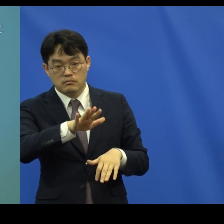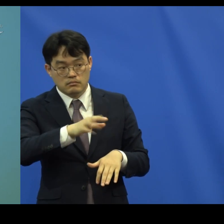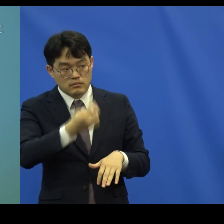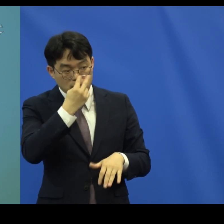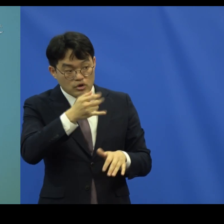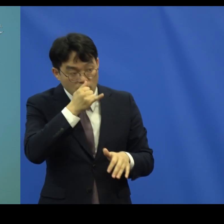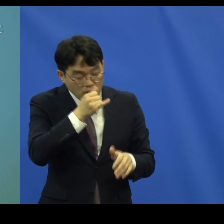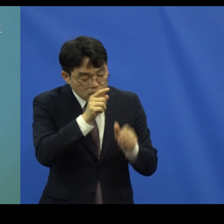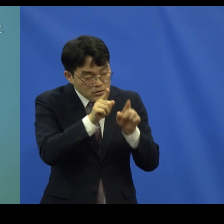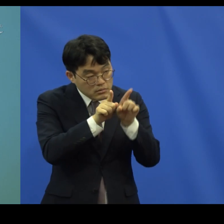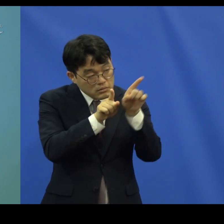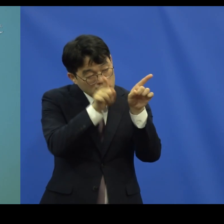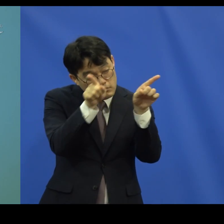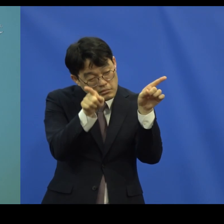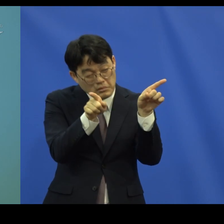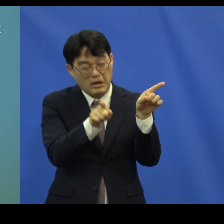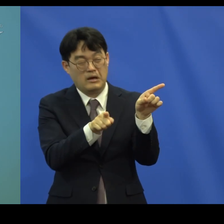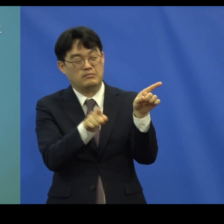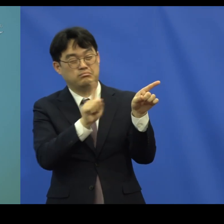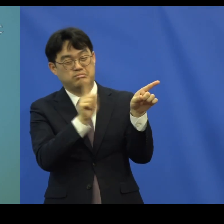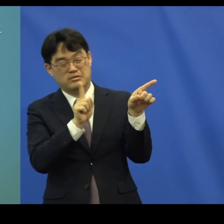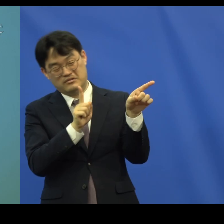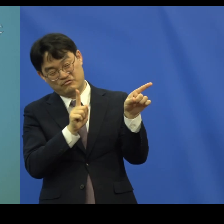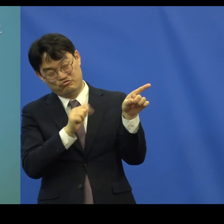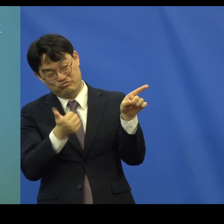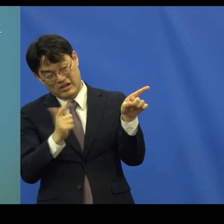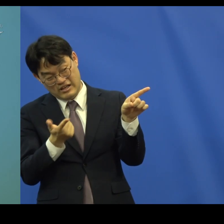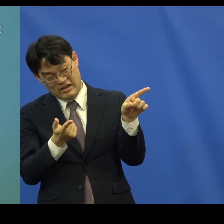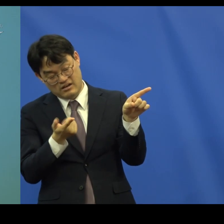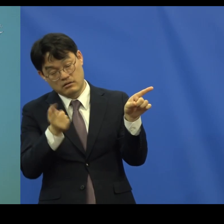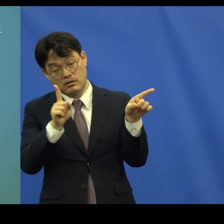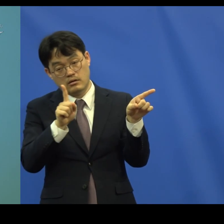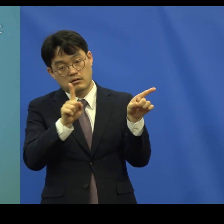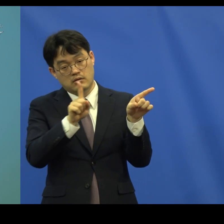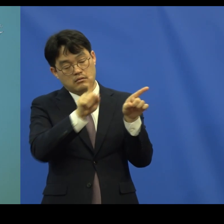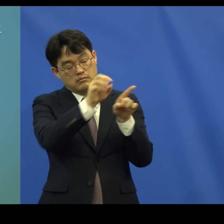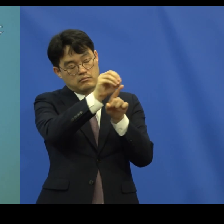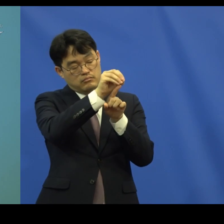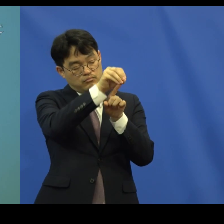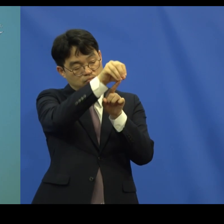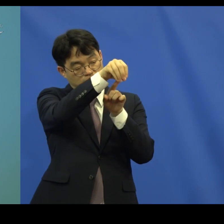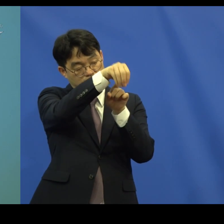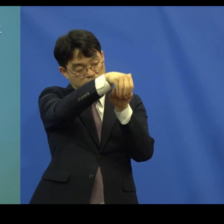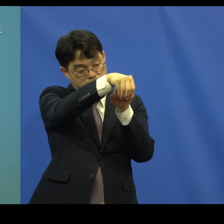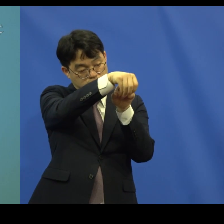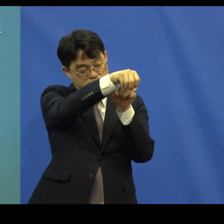듯 하지만 죽은 자가 아니라 살아있음으로 인하여 마땅한 생명의 능력을 드러내는